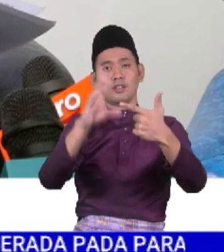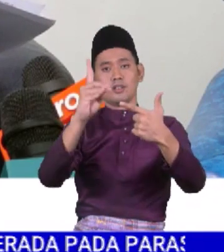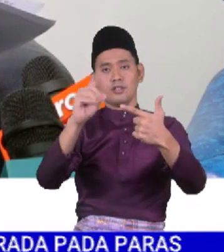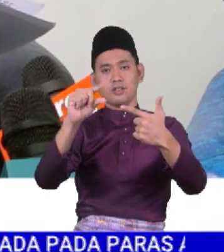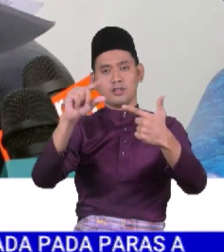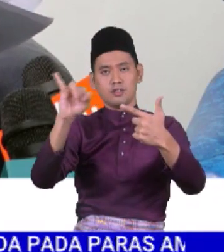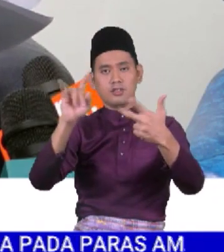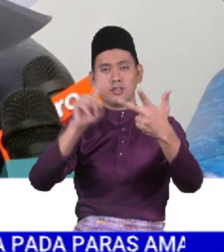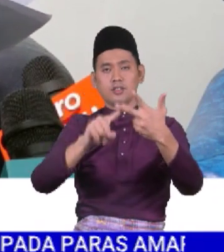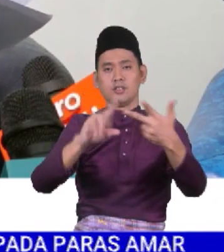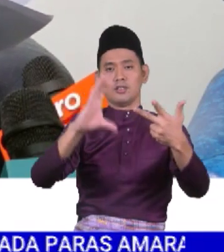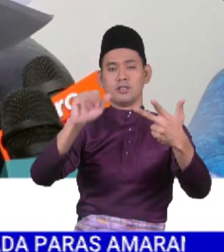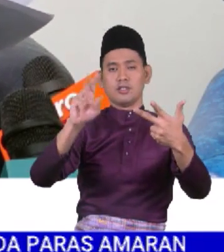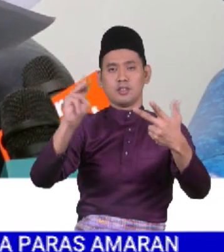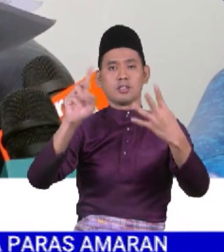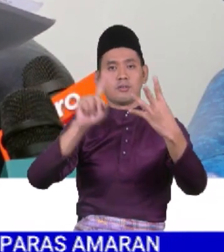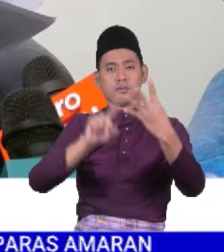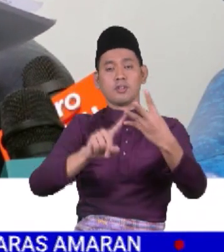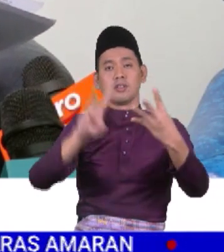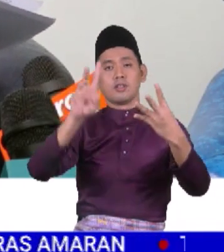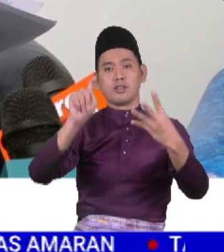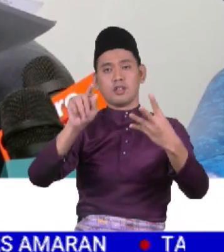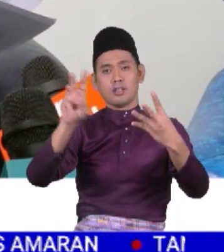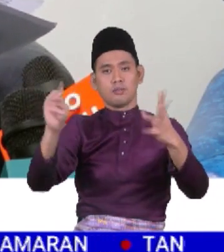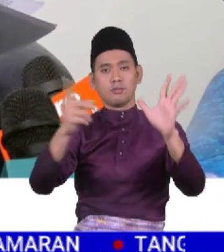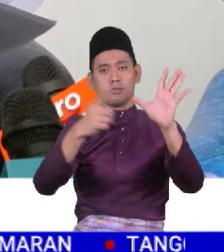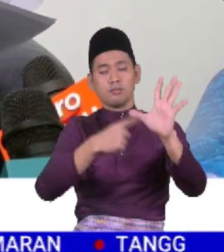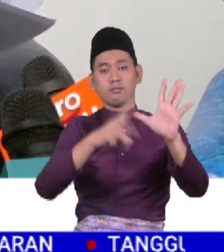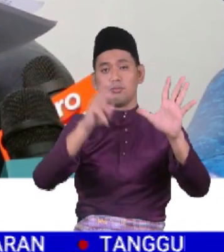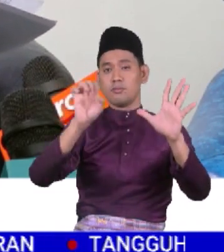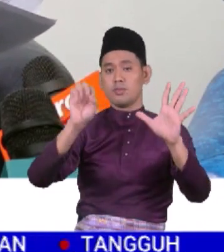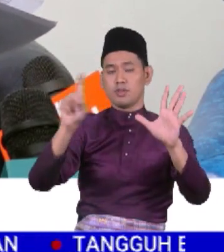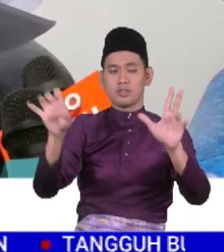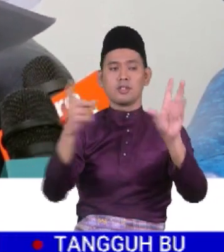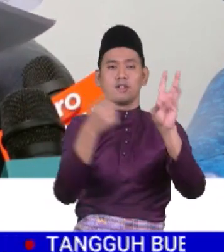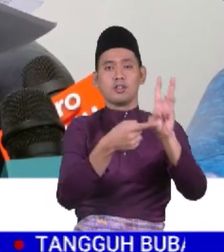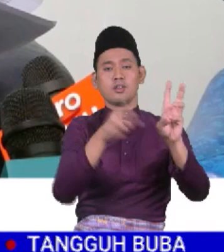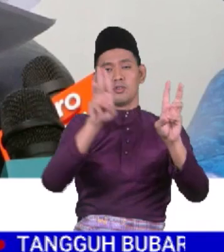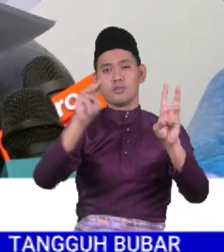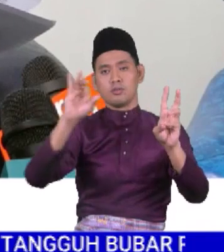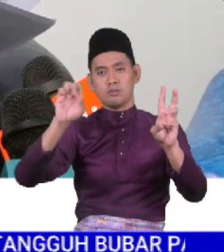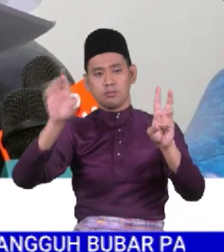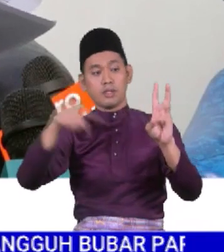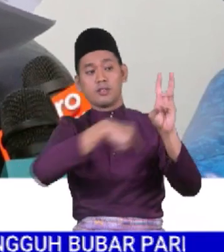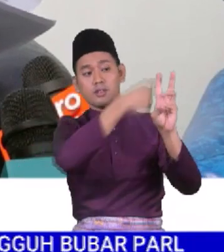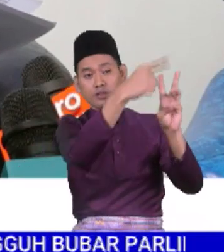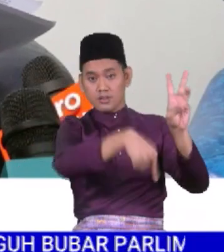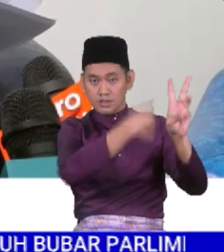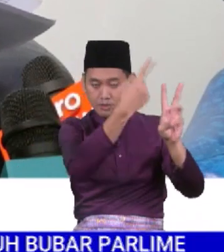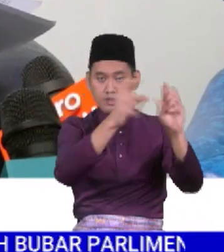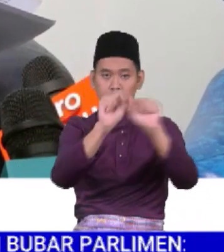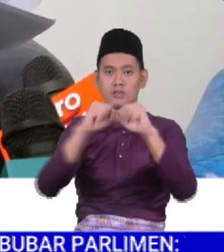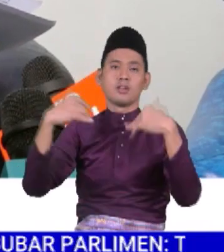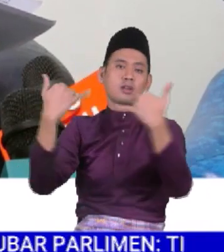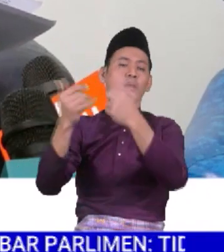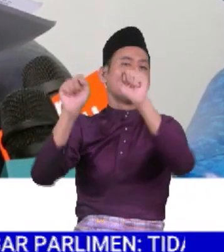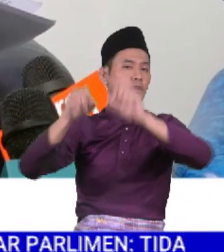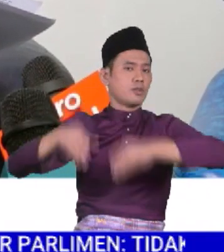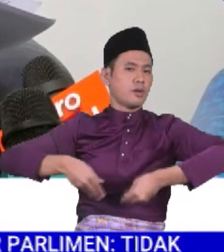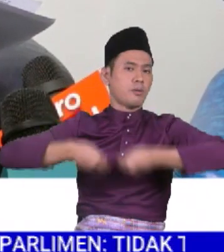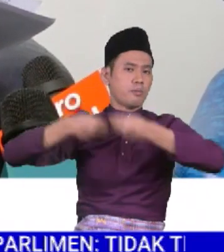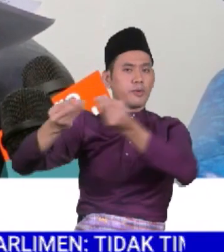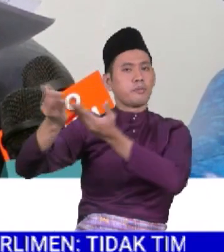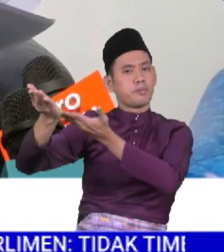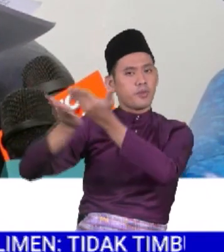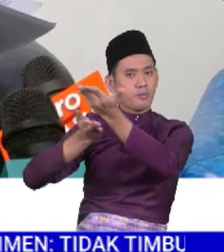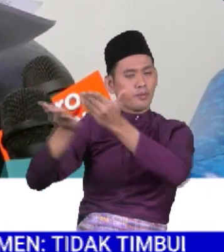TM, adalah juga Maxis dan U-Mobile, kesemua sekali diberi peluang untuk menawarkan perkhidmatan retail